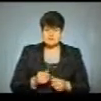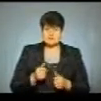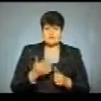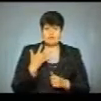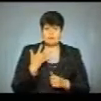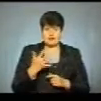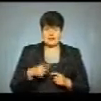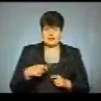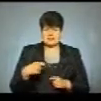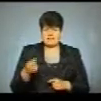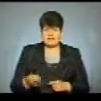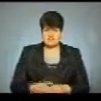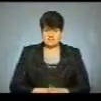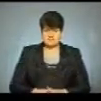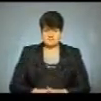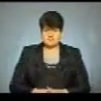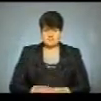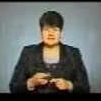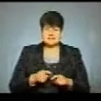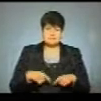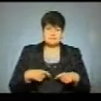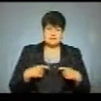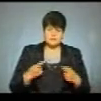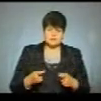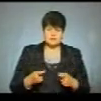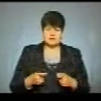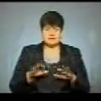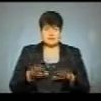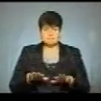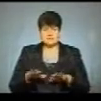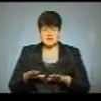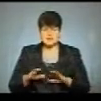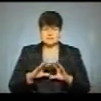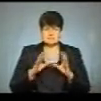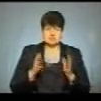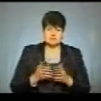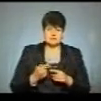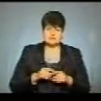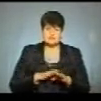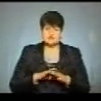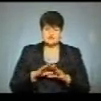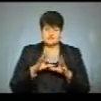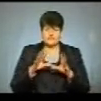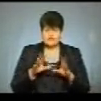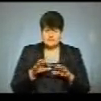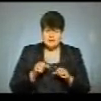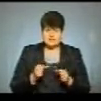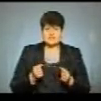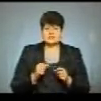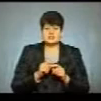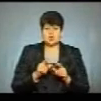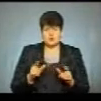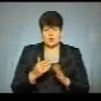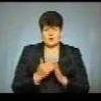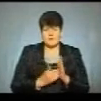5 естафетах. Це і бігові, і на місці, і з м'ячем. Це повністю взято зі шкільної програми.